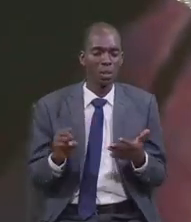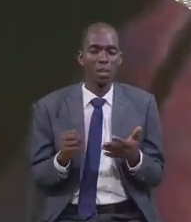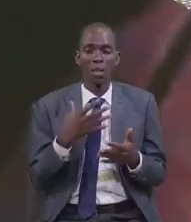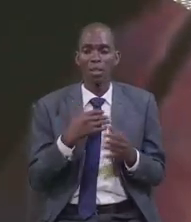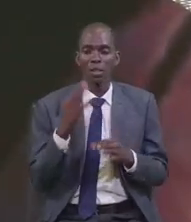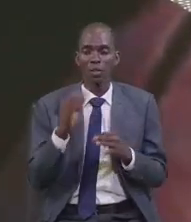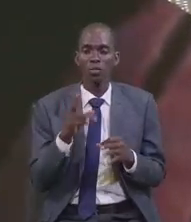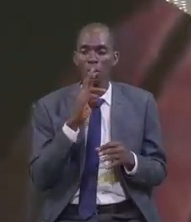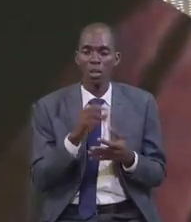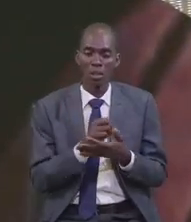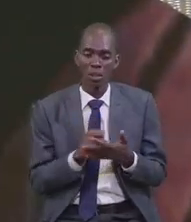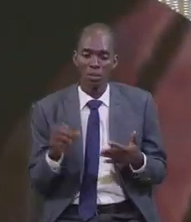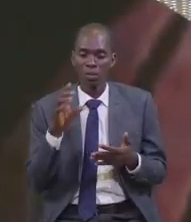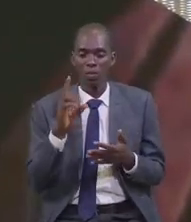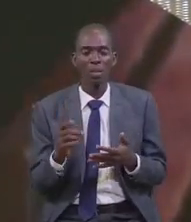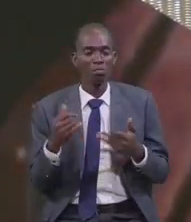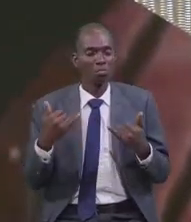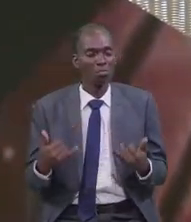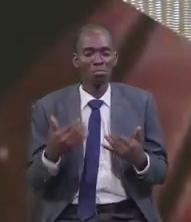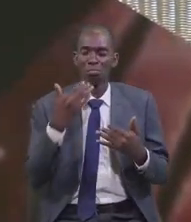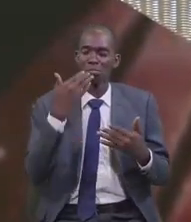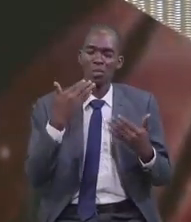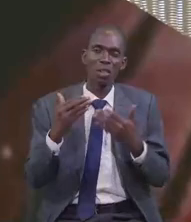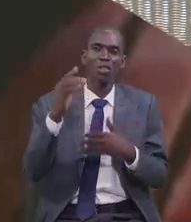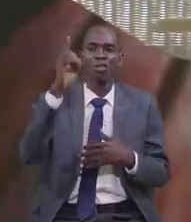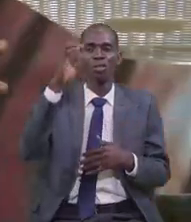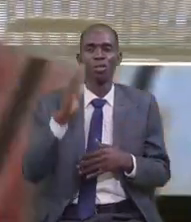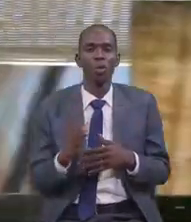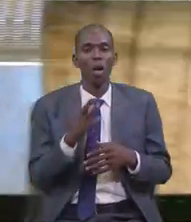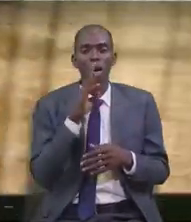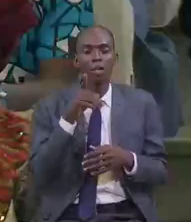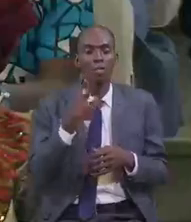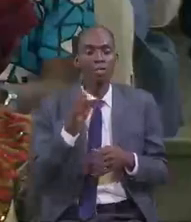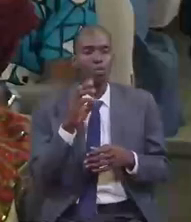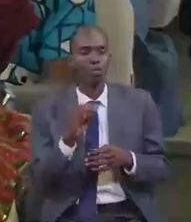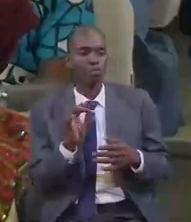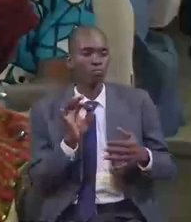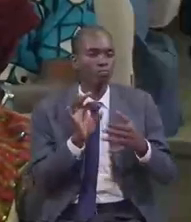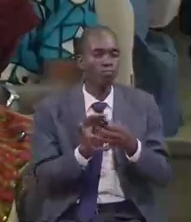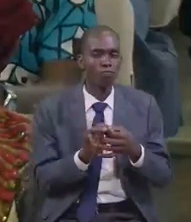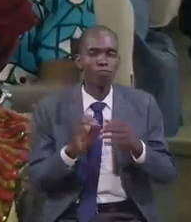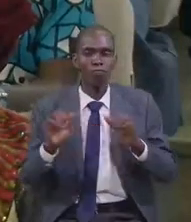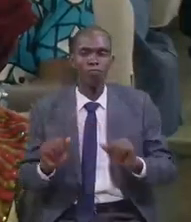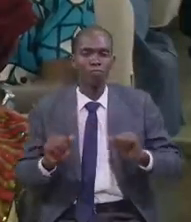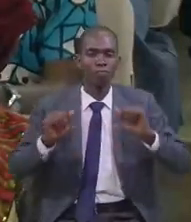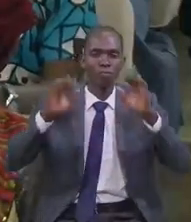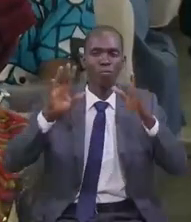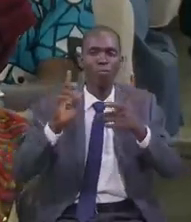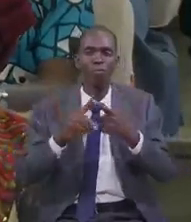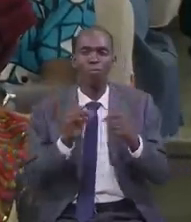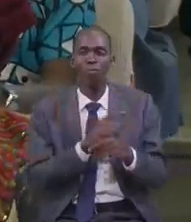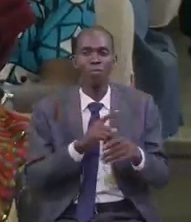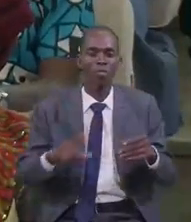êtes totalement donné au Seigneur? Est-ce que vous êtes tellement converti au Seigneur, totalement consacré au Seigneur, que